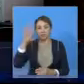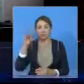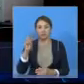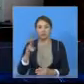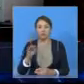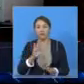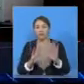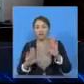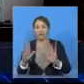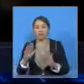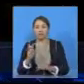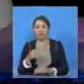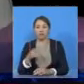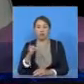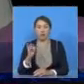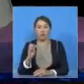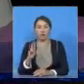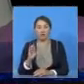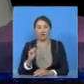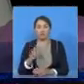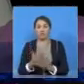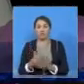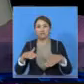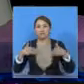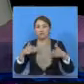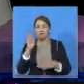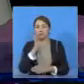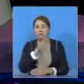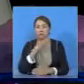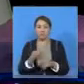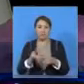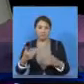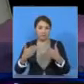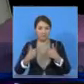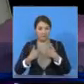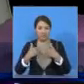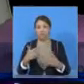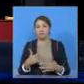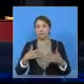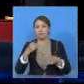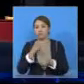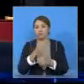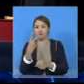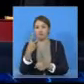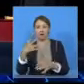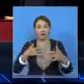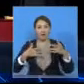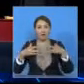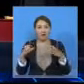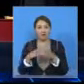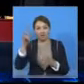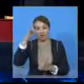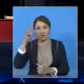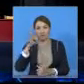таджикского драматурга и режиссера Барзу Абдуразакова «Здравствуй, мама, это я». В постановке задействованы два актерских состава